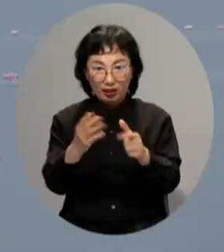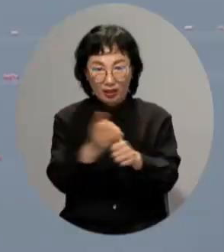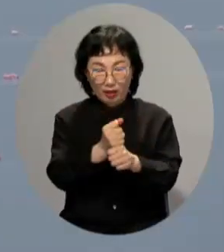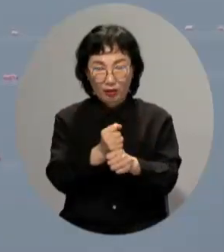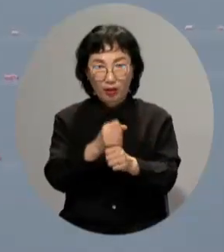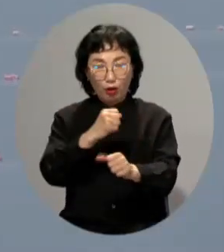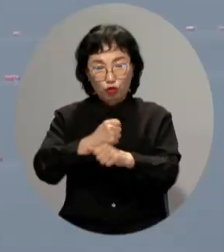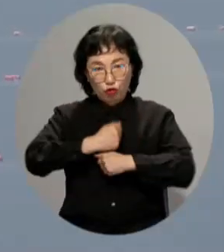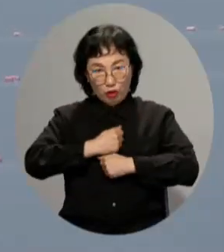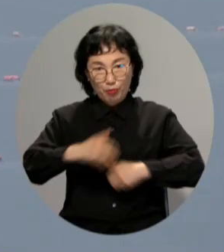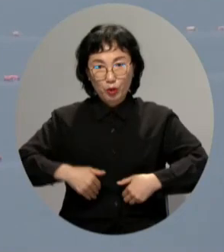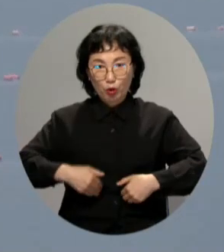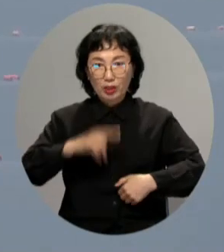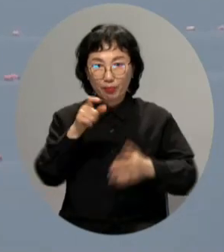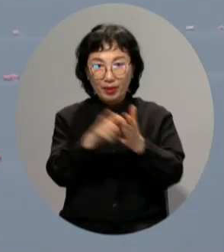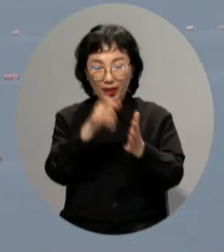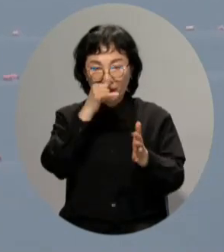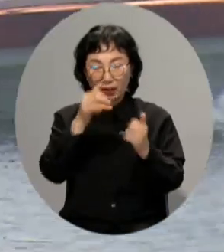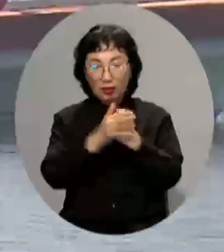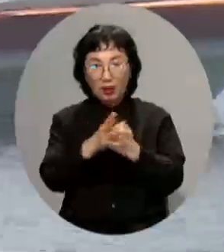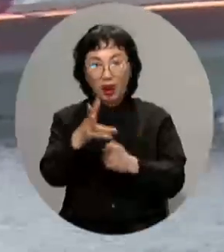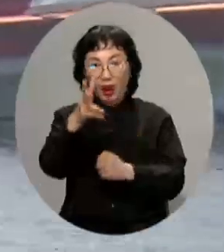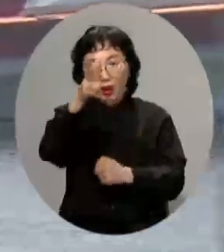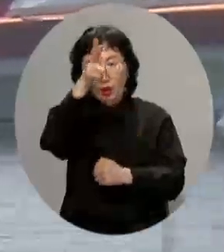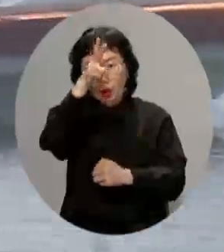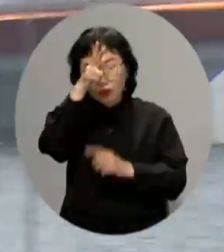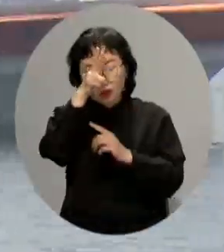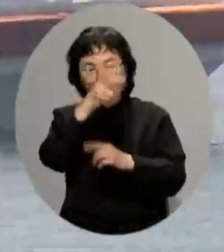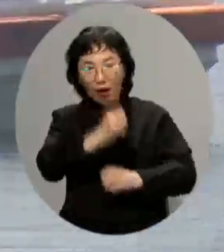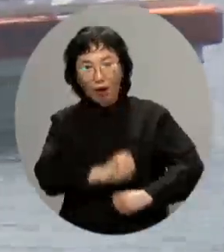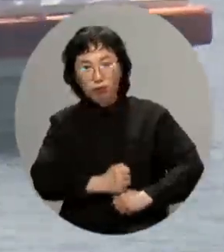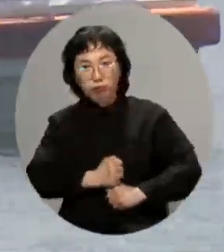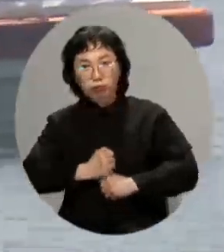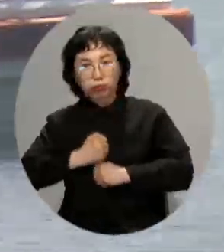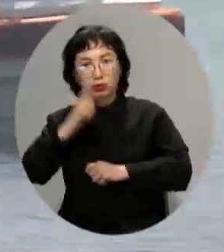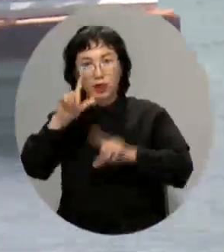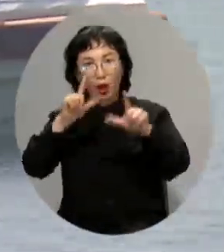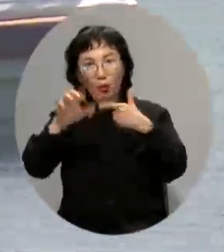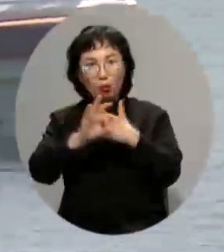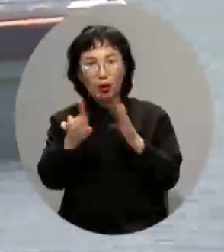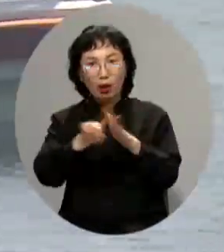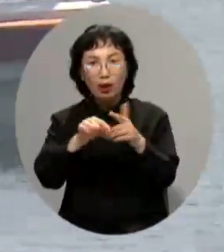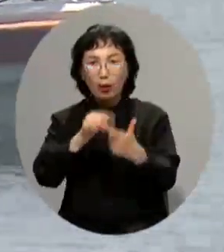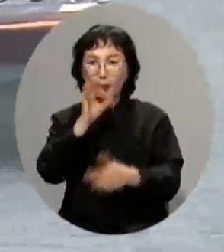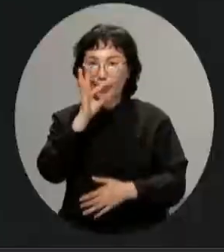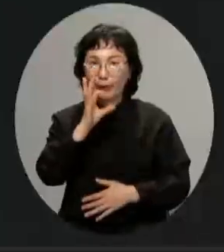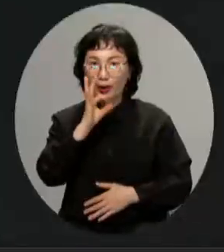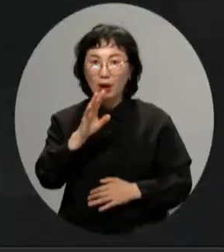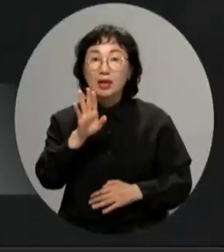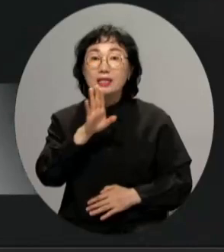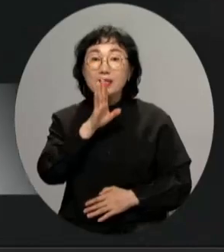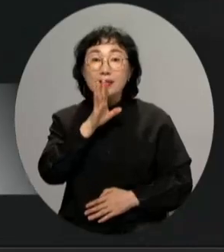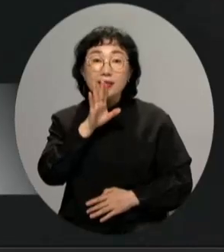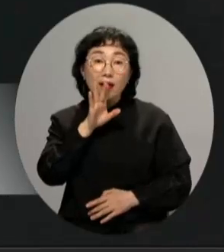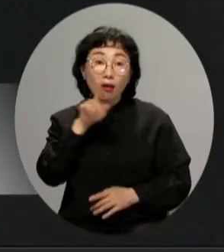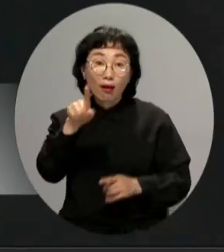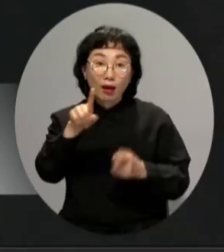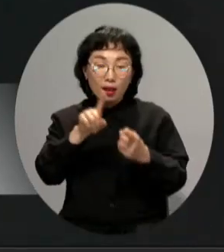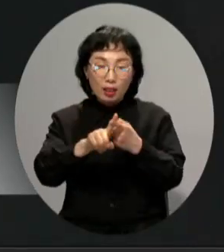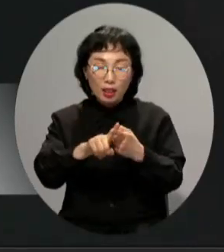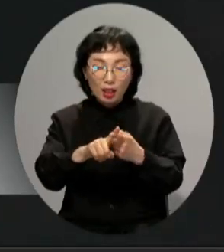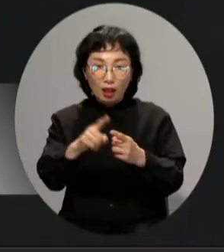하지만 어민들은 해경의 미온적인 태도를 이해할 수 없다고 말합니다 실제 의문회배가